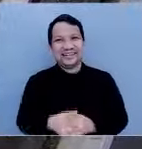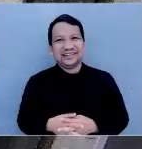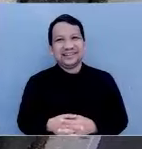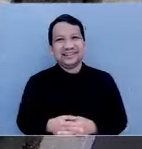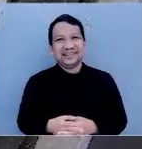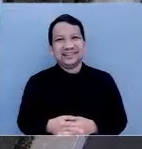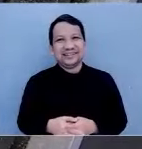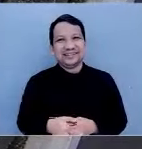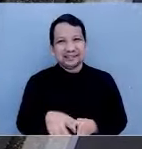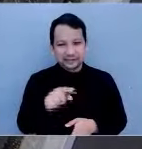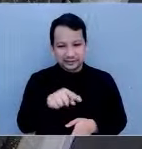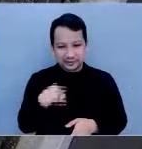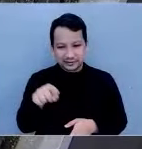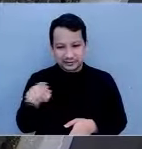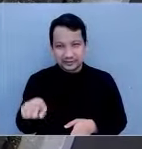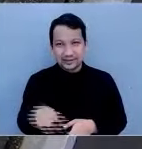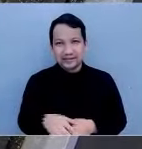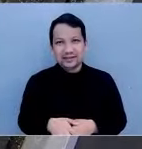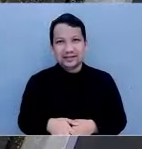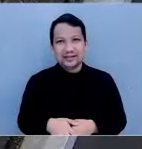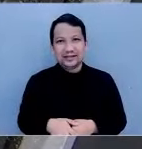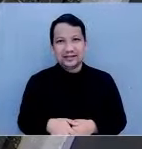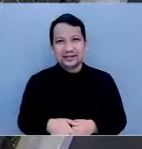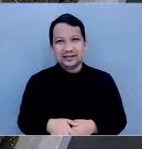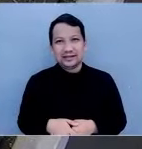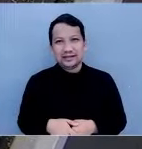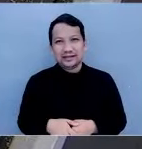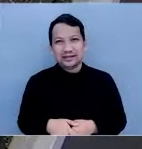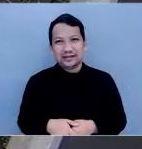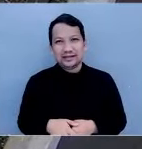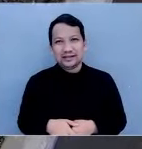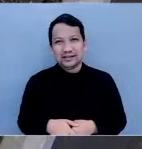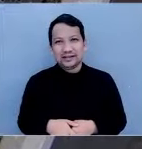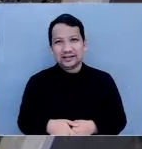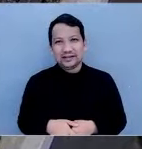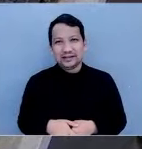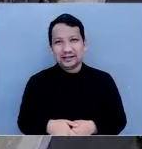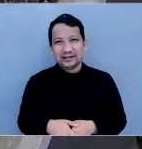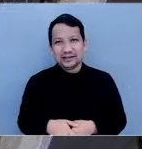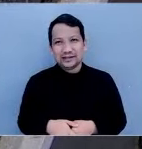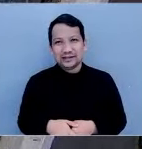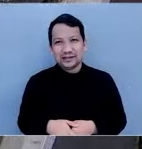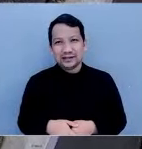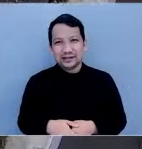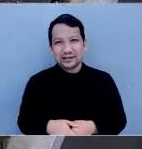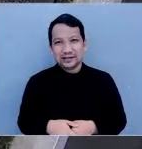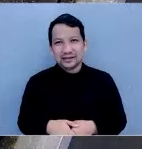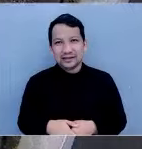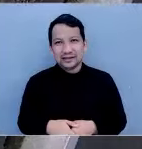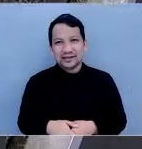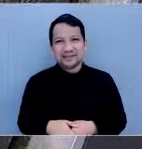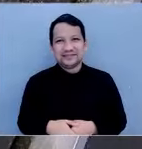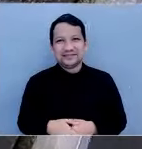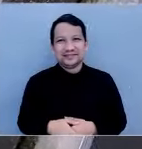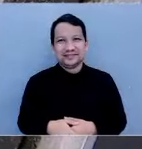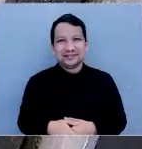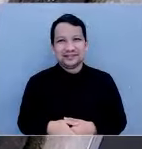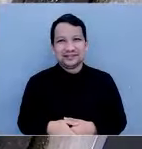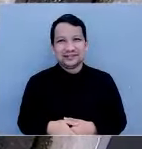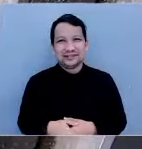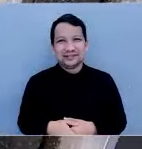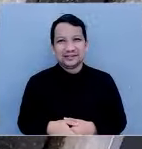Sus! Kaya ko ba yan? Ito! Ready? Ready? Countdown, ha? Countdown! Sige, sige, sige! Countdown! 3, 2, 1, go!